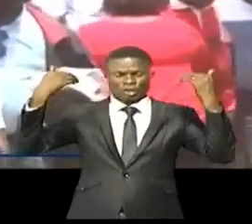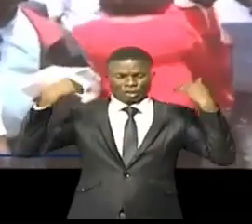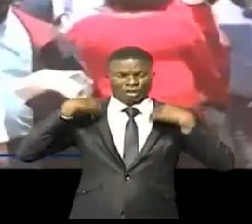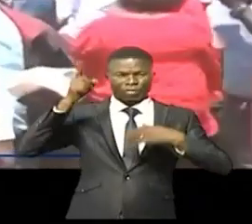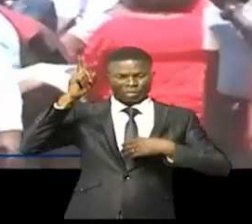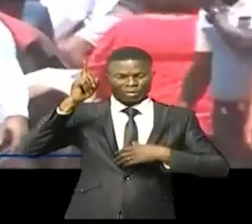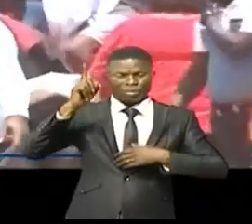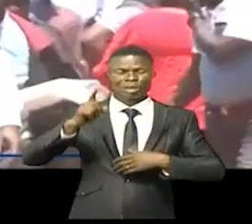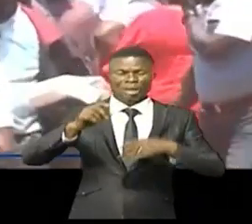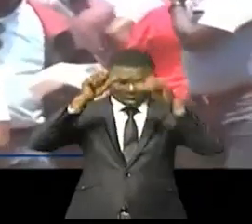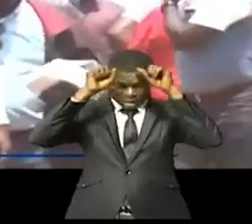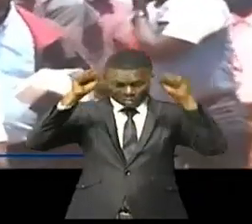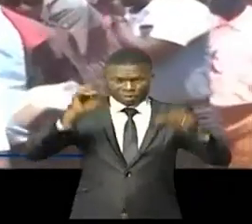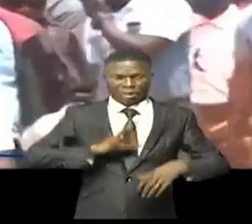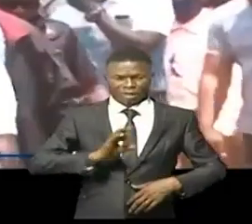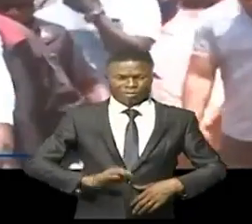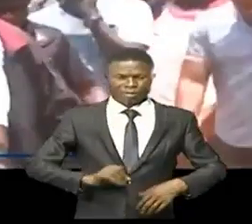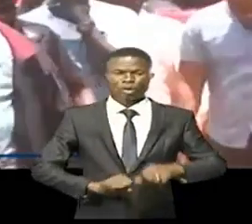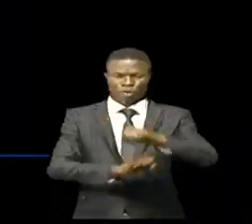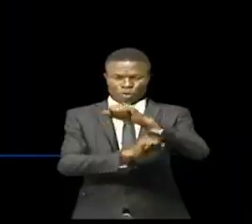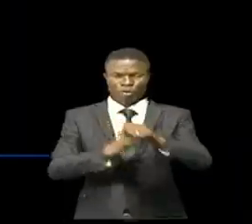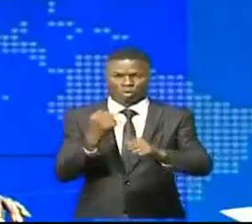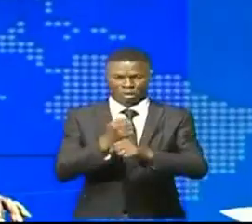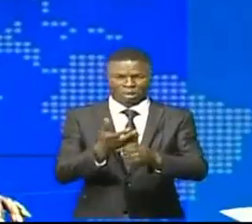l'État, Félix Antoine Tshisekedi, en la matière.